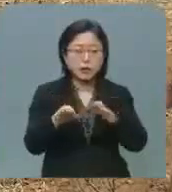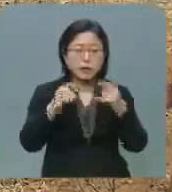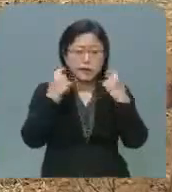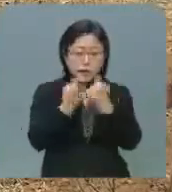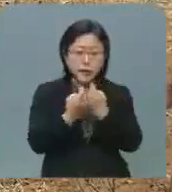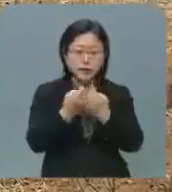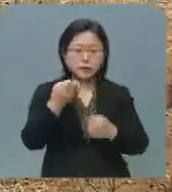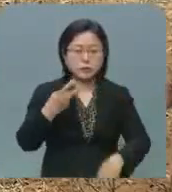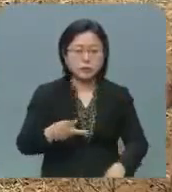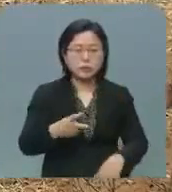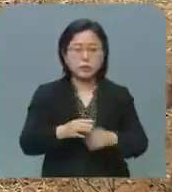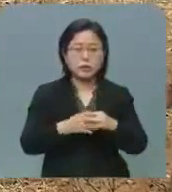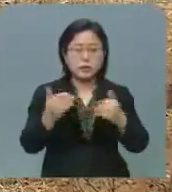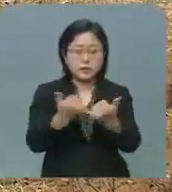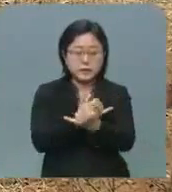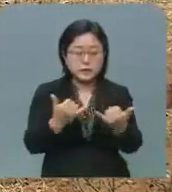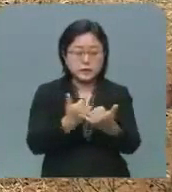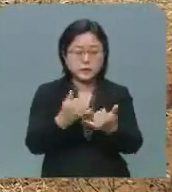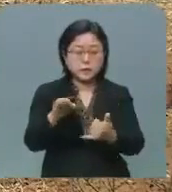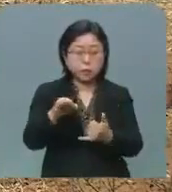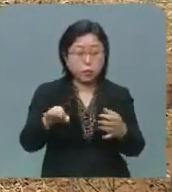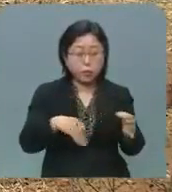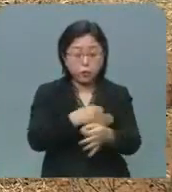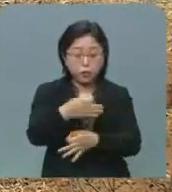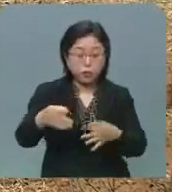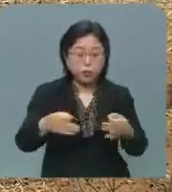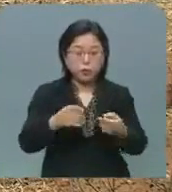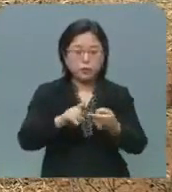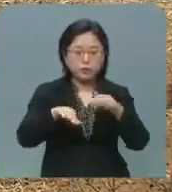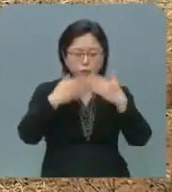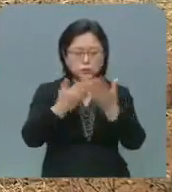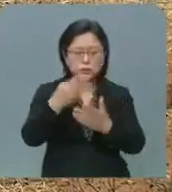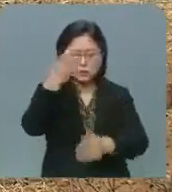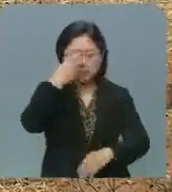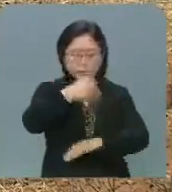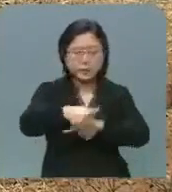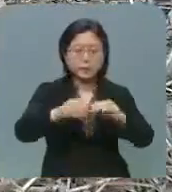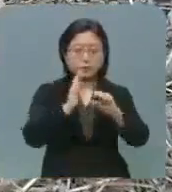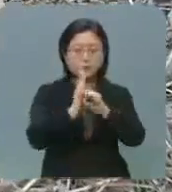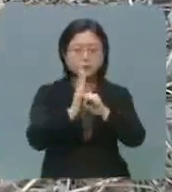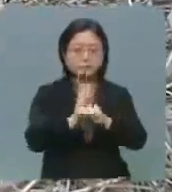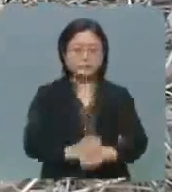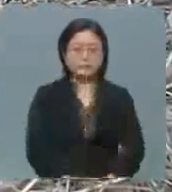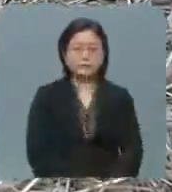개인뿐만 아니라 친인척의 자금 흐름 등도 모두 점검할 방침입니다.